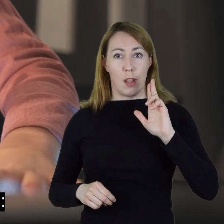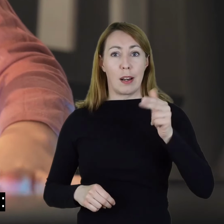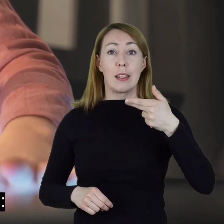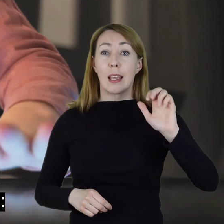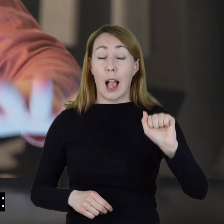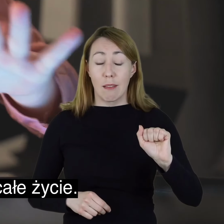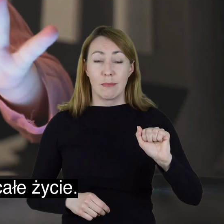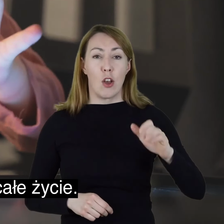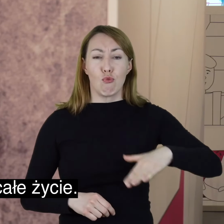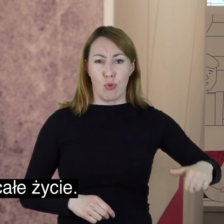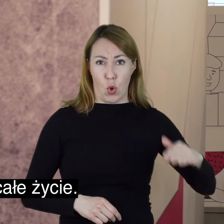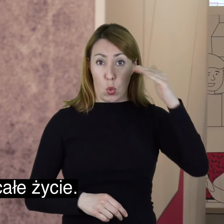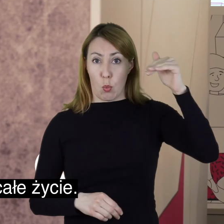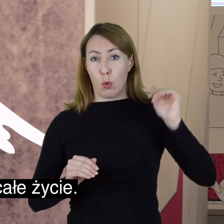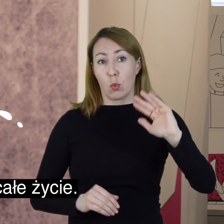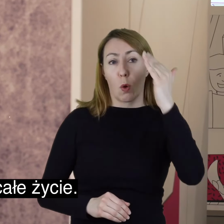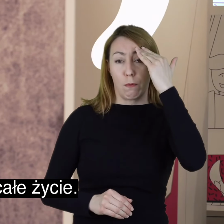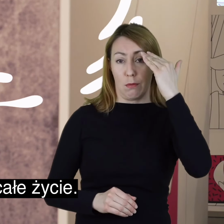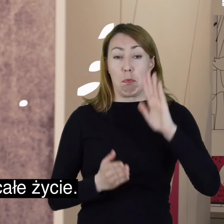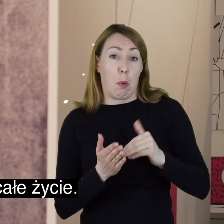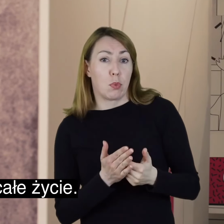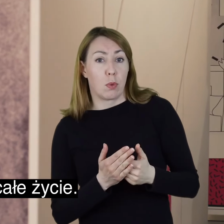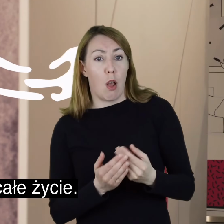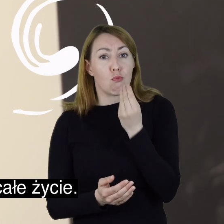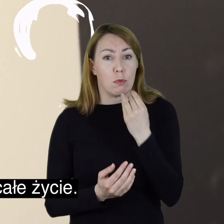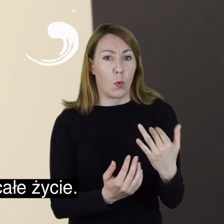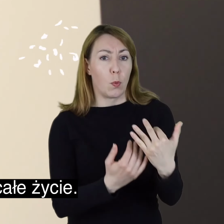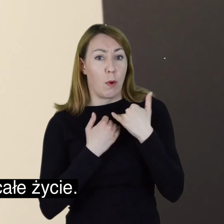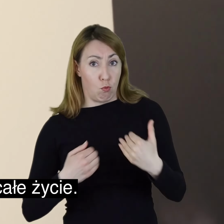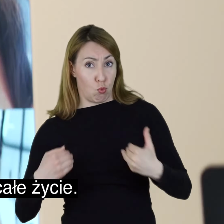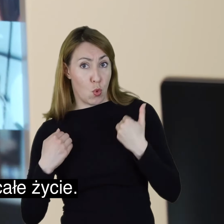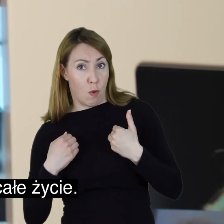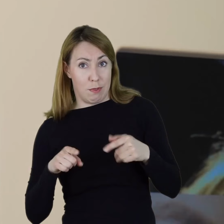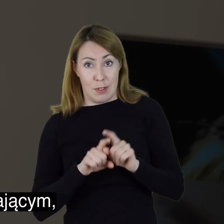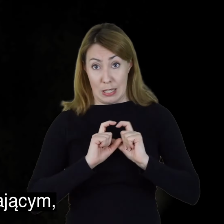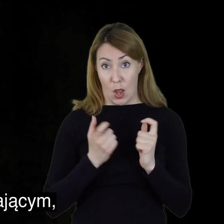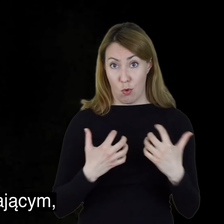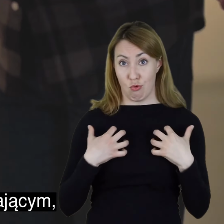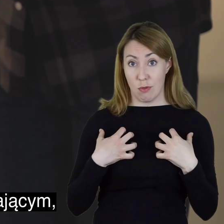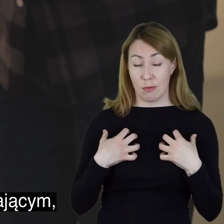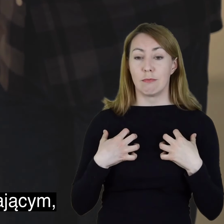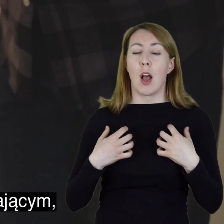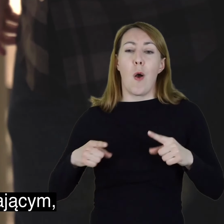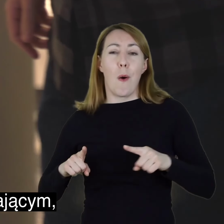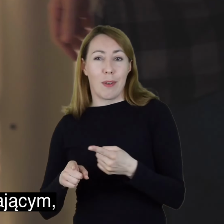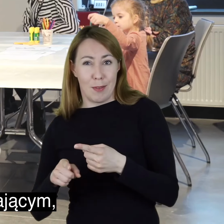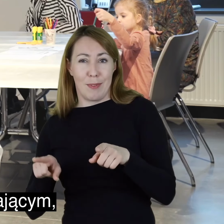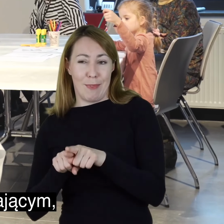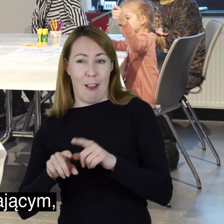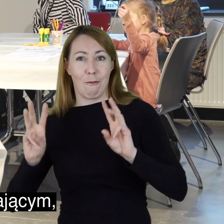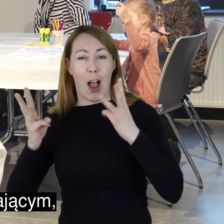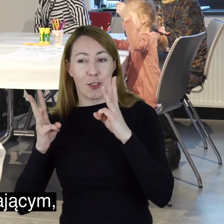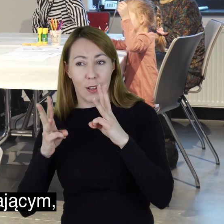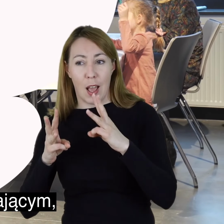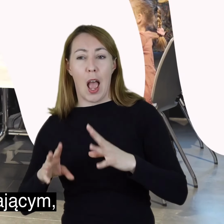mogą dowiedzieć się na przykład, jak odżywianie wpływa na nasze zdrowie, a nawet całe życie. Oczywiście organizujemy warsztaty, które